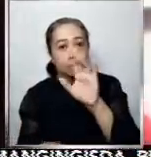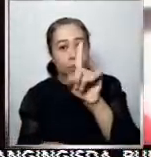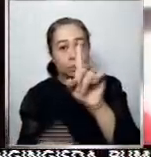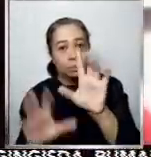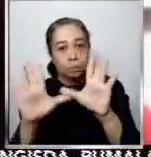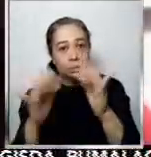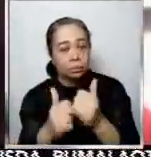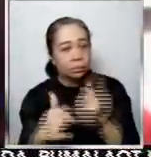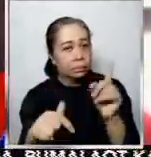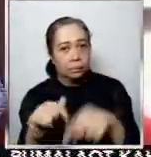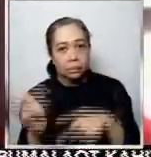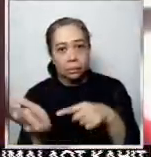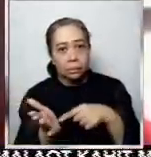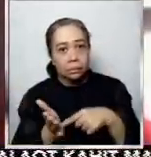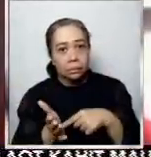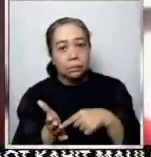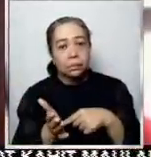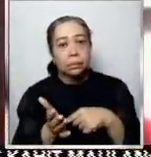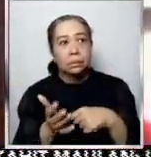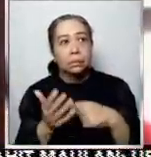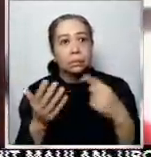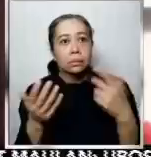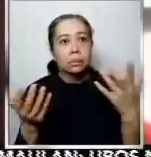kakayahan na